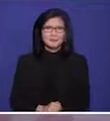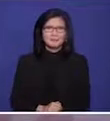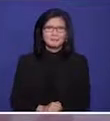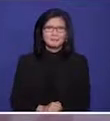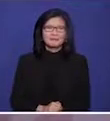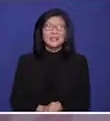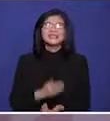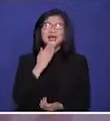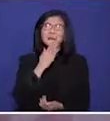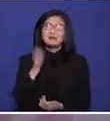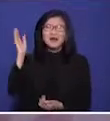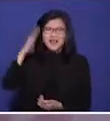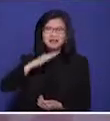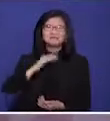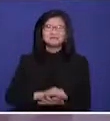Selamat malam.